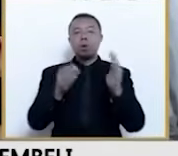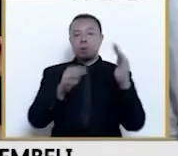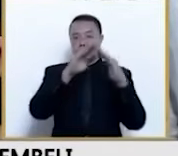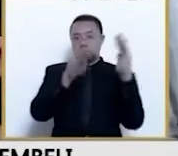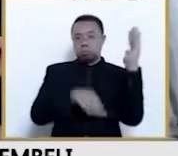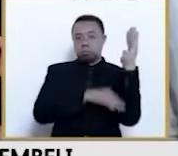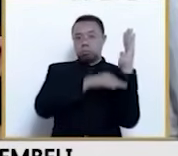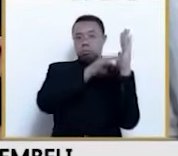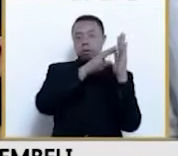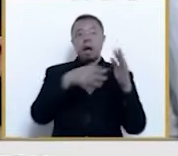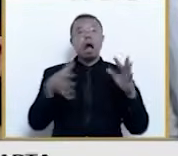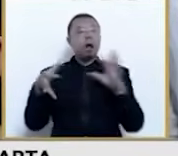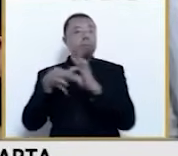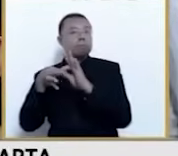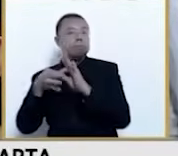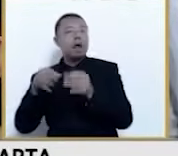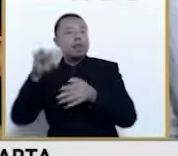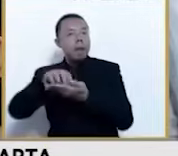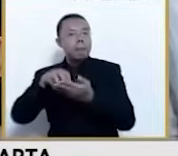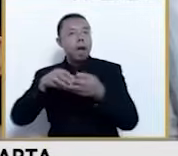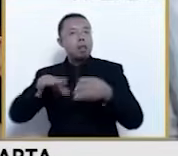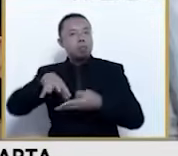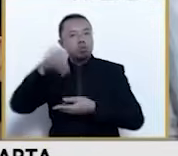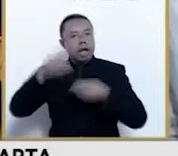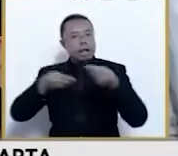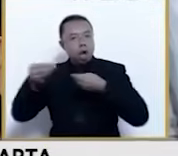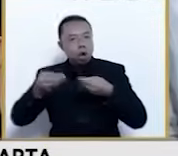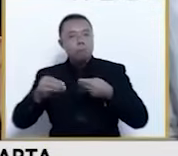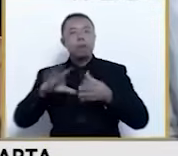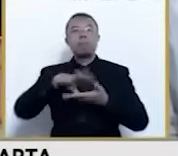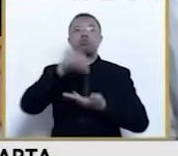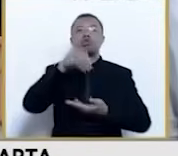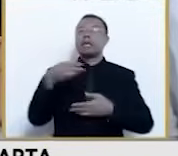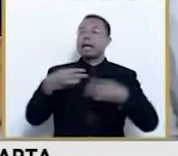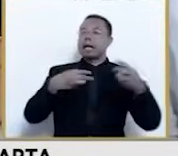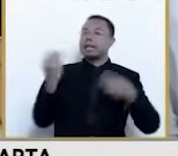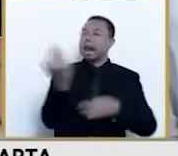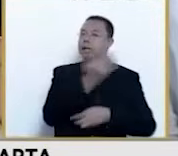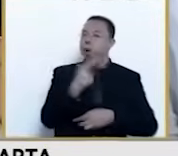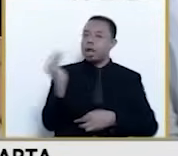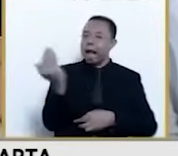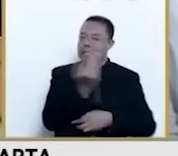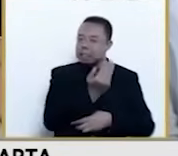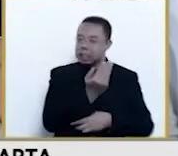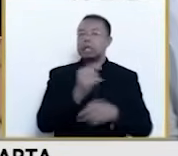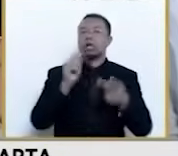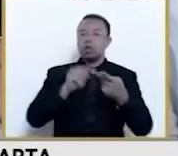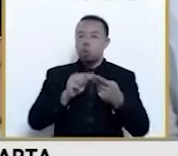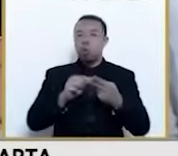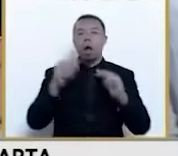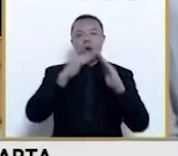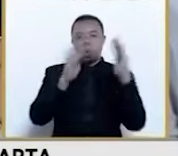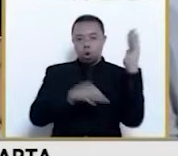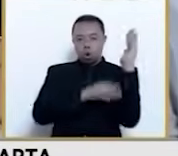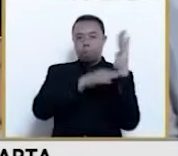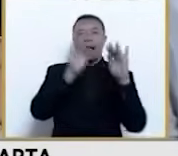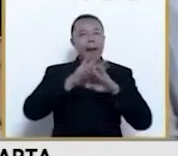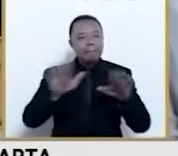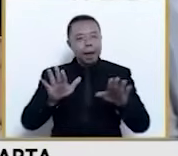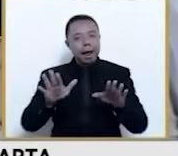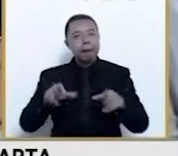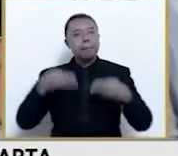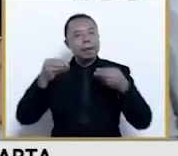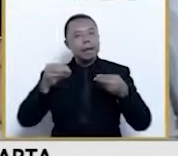yang terintegrasi dengan pusat perekonomian dan transportasi publik. Demikian juga lingkungan hunian yang aman, penguatan